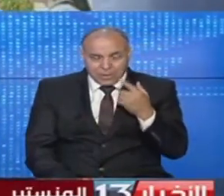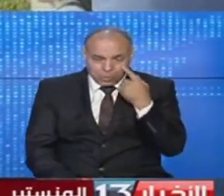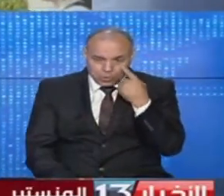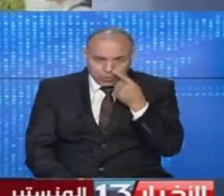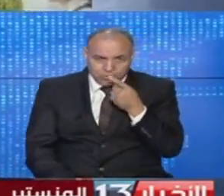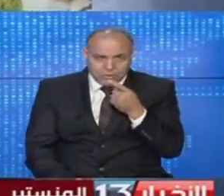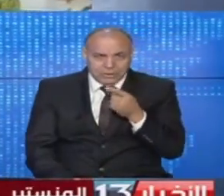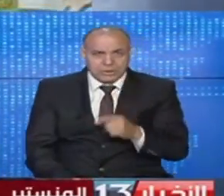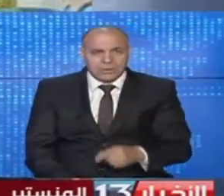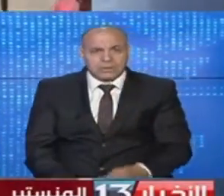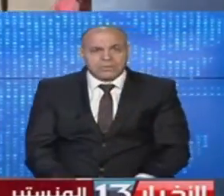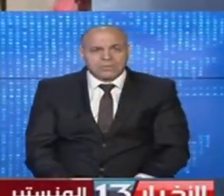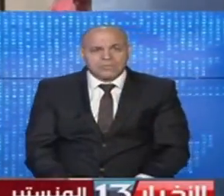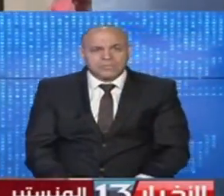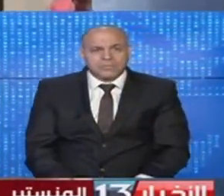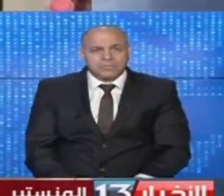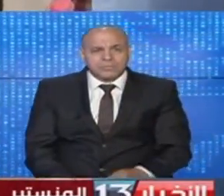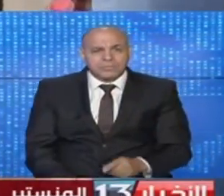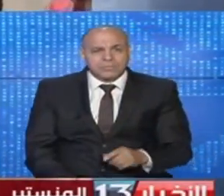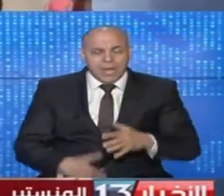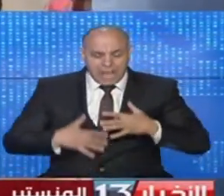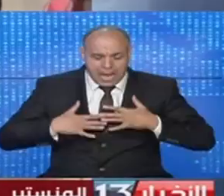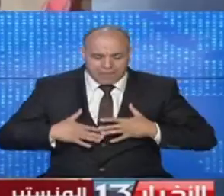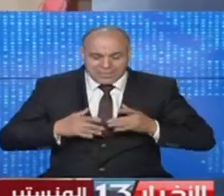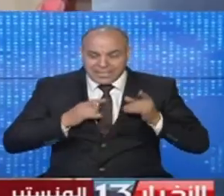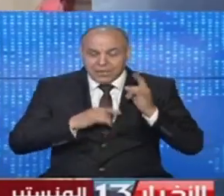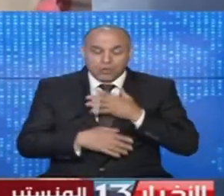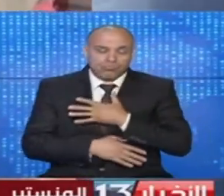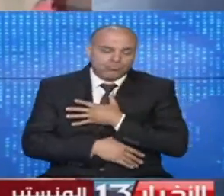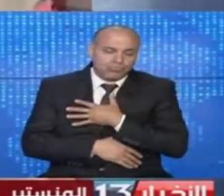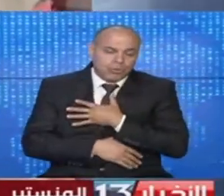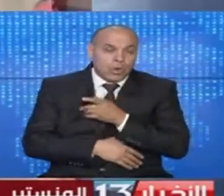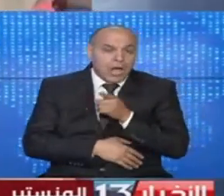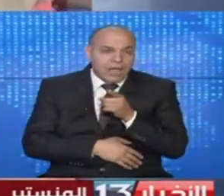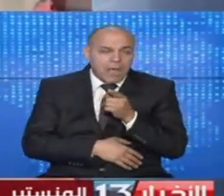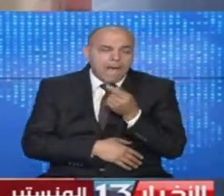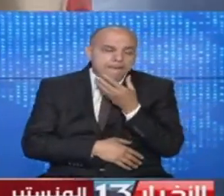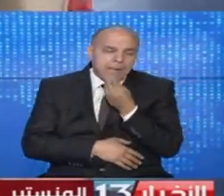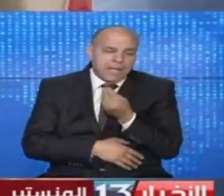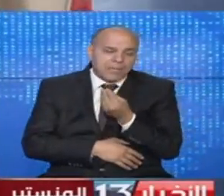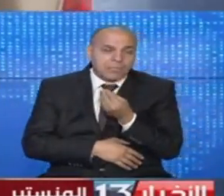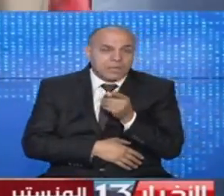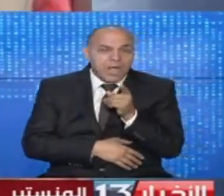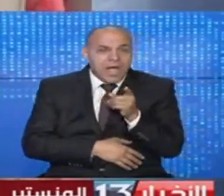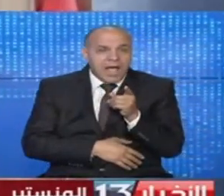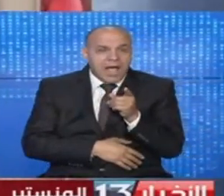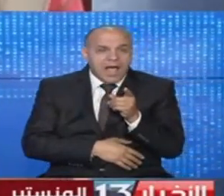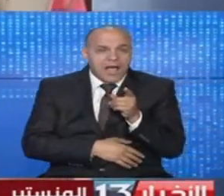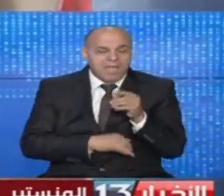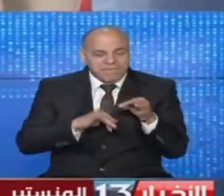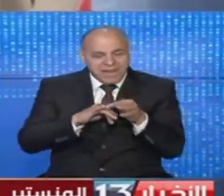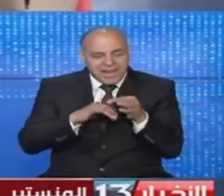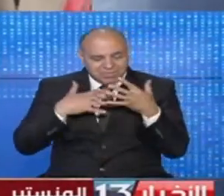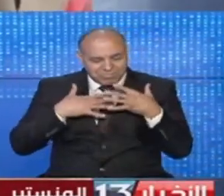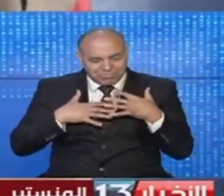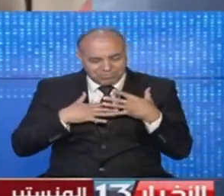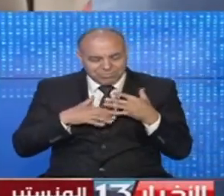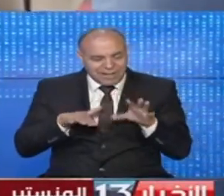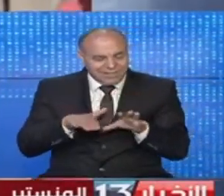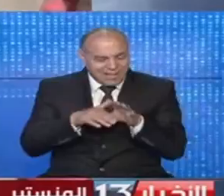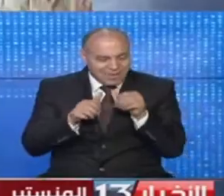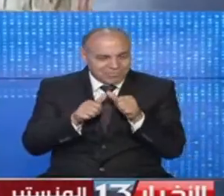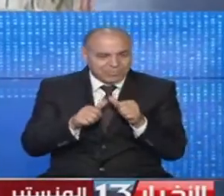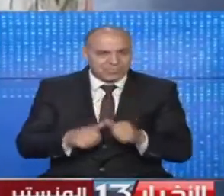وبعد تم شوفوا نرجع. لبس التقليدية نحبها وباهية زينا في العروسات